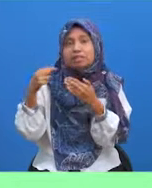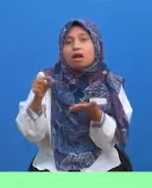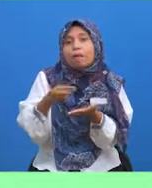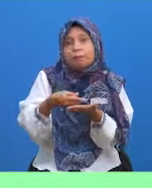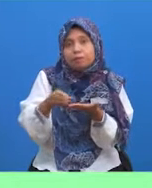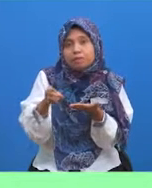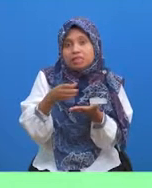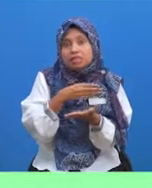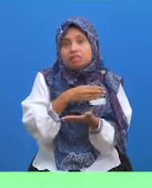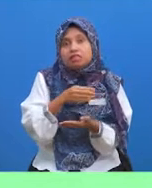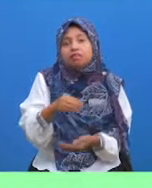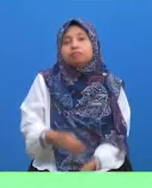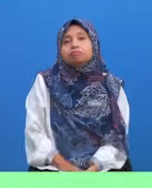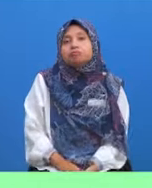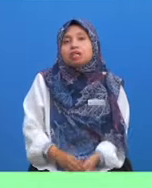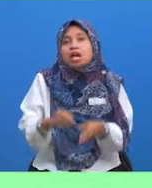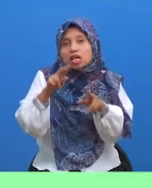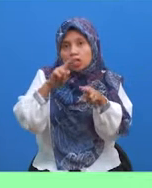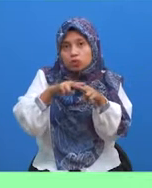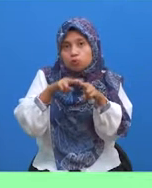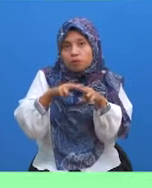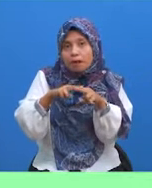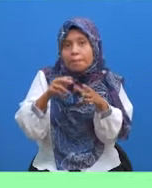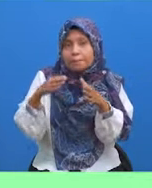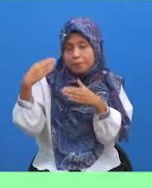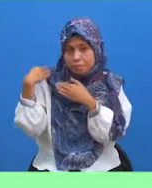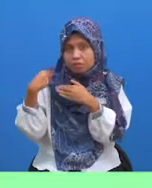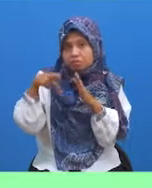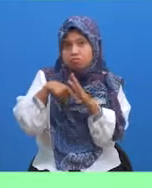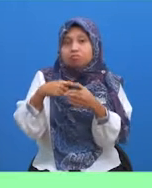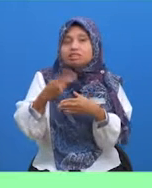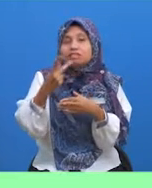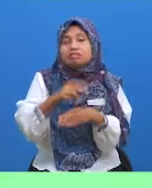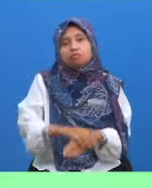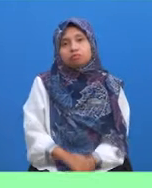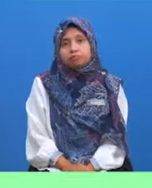terakhir kedudukan beban pengeluaran tips